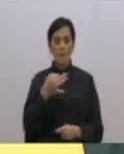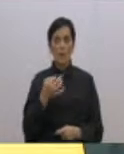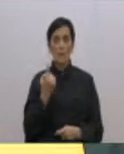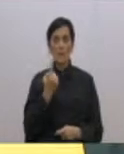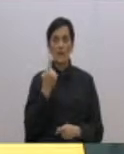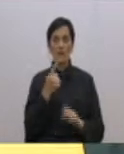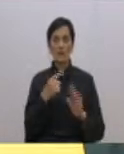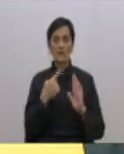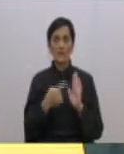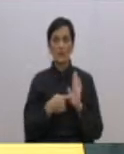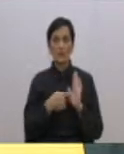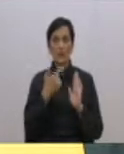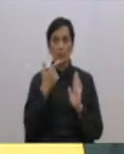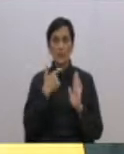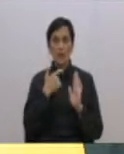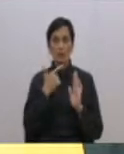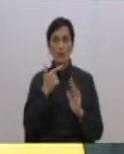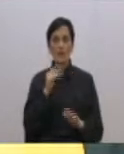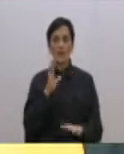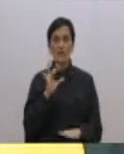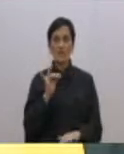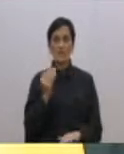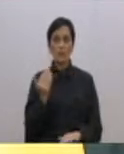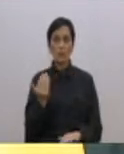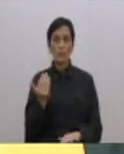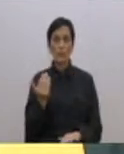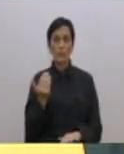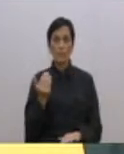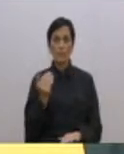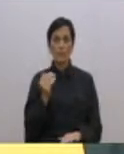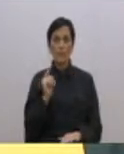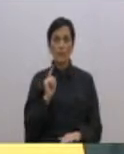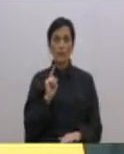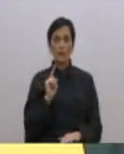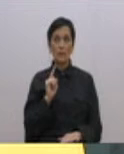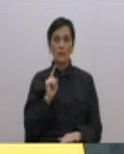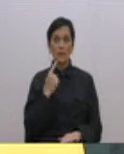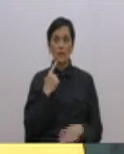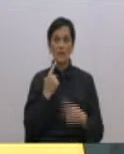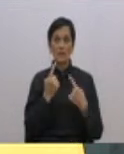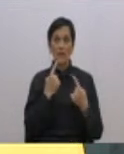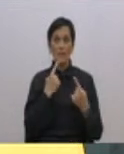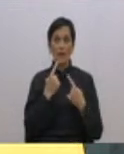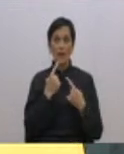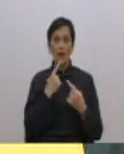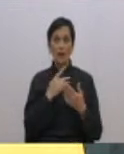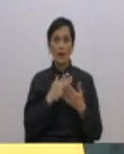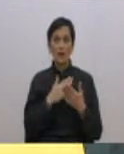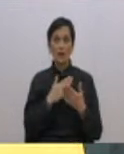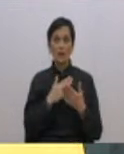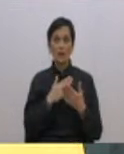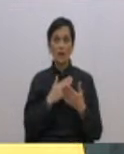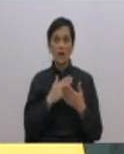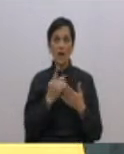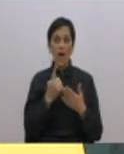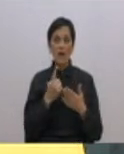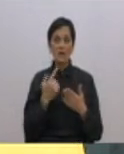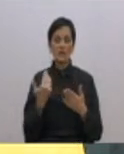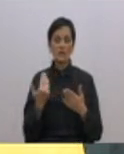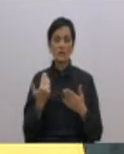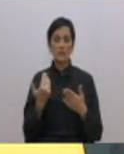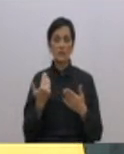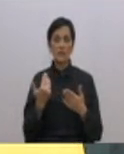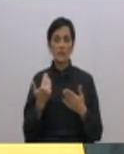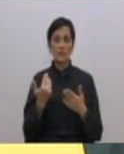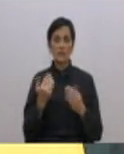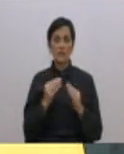კითხვა ბატონ გივის ეკუთვნოდა. ესე იგი, ლაპარაკი არის ერთი მხრივ